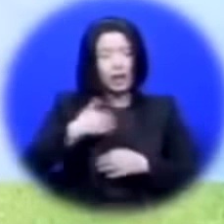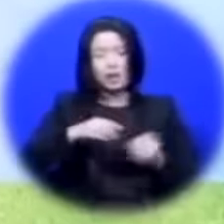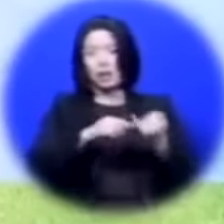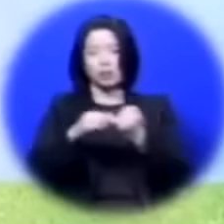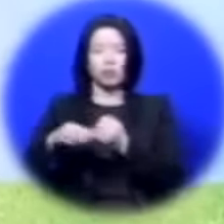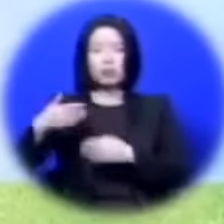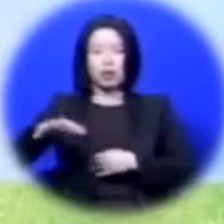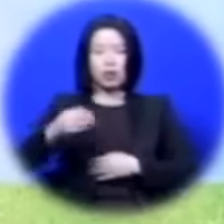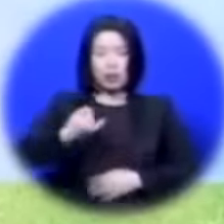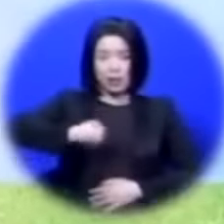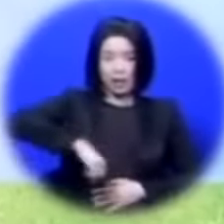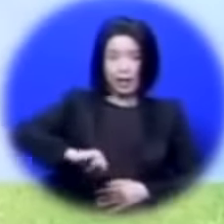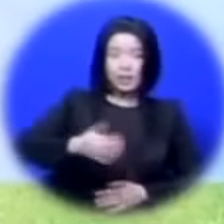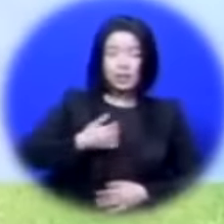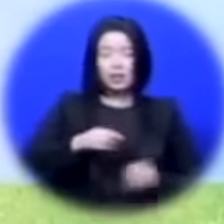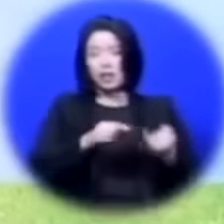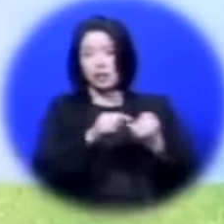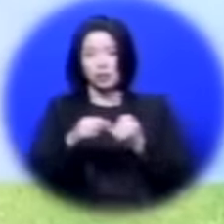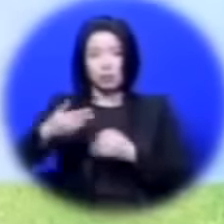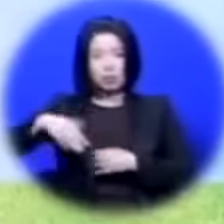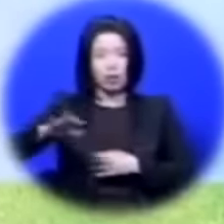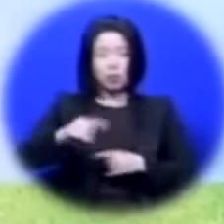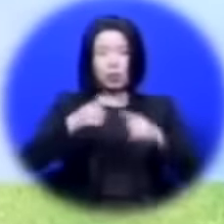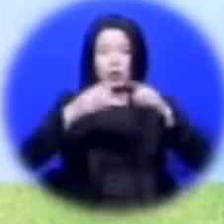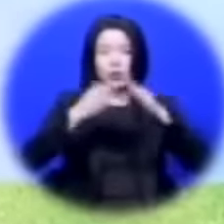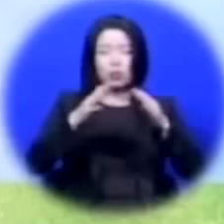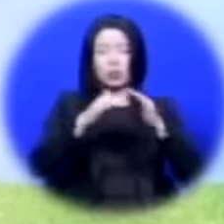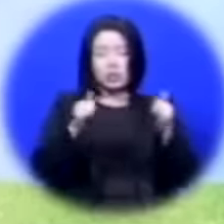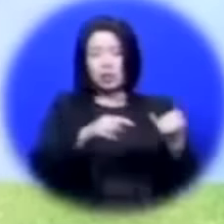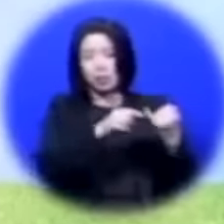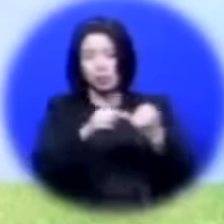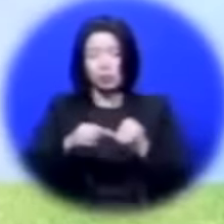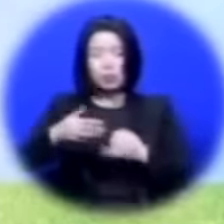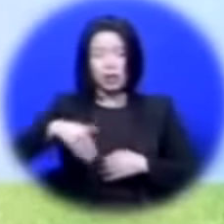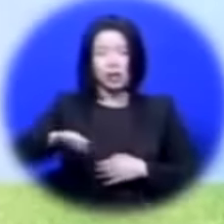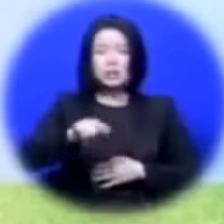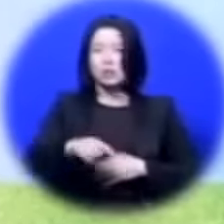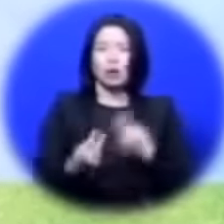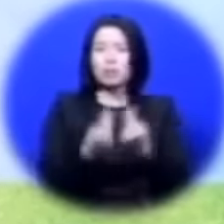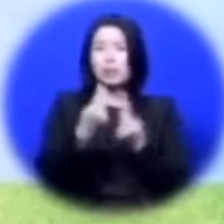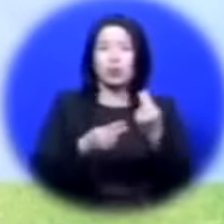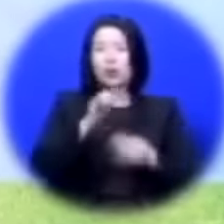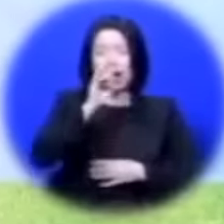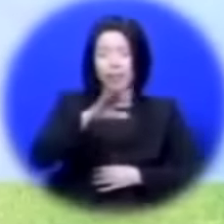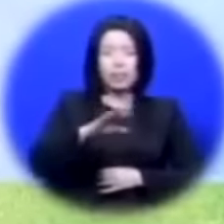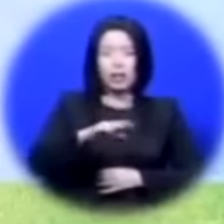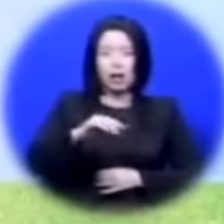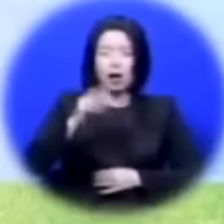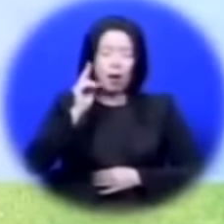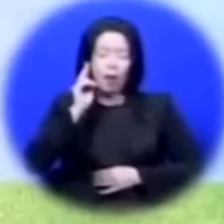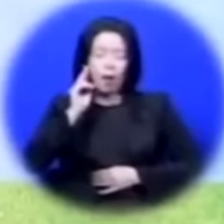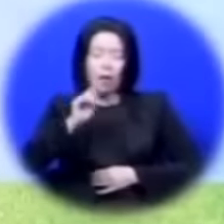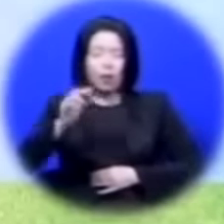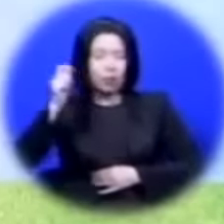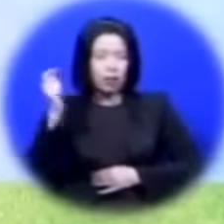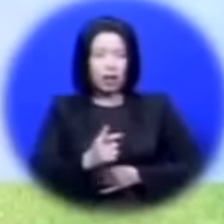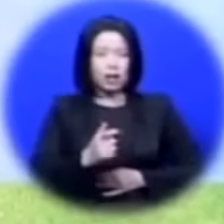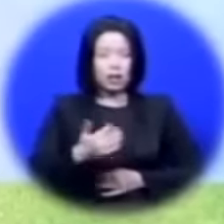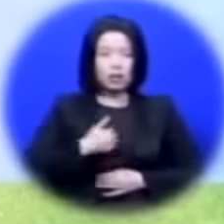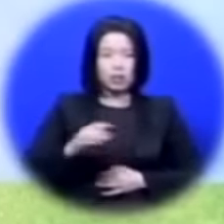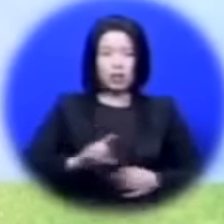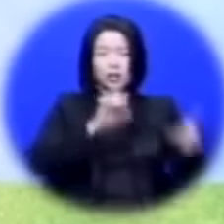딸들이 제 저를 끌고 가고 교인들이 저를 끌고 가던 그것과 비교가 안 되는 아주 강하게 내 삶을 사로